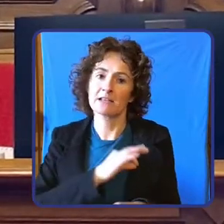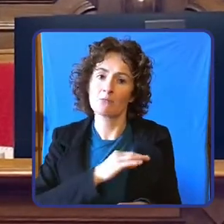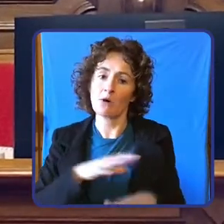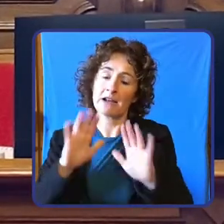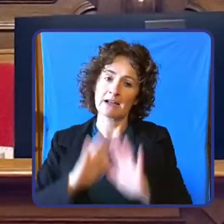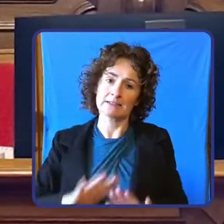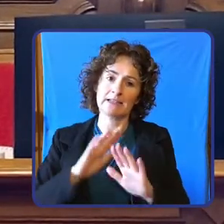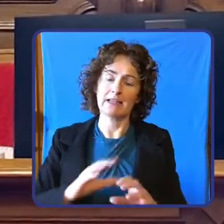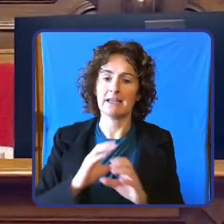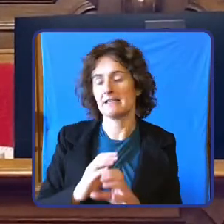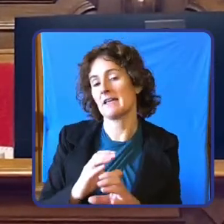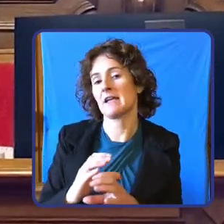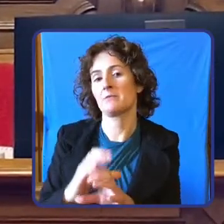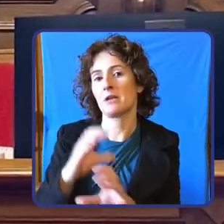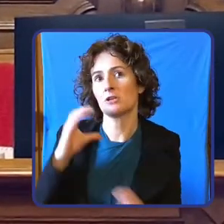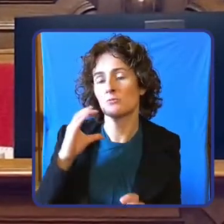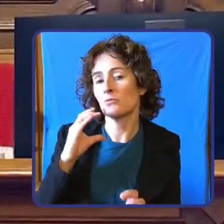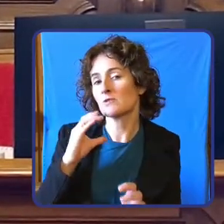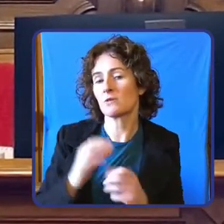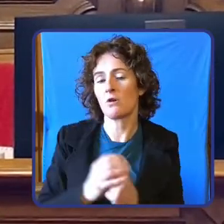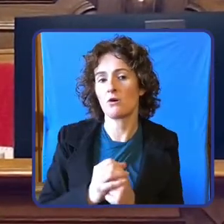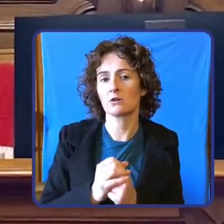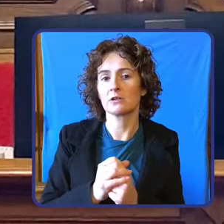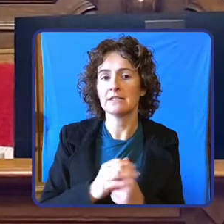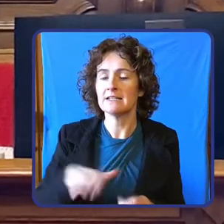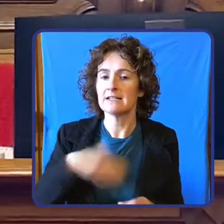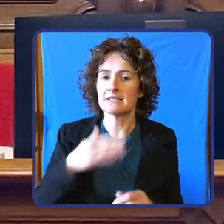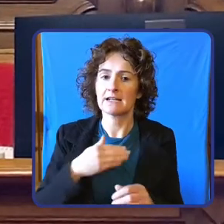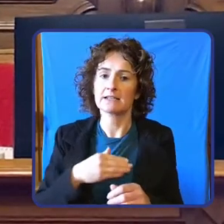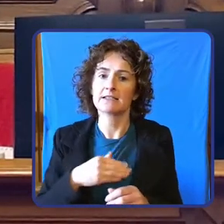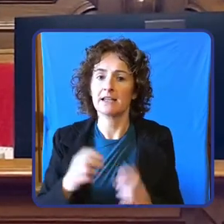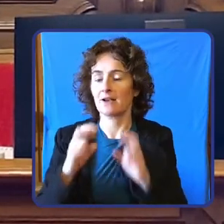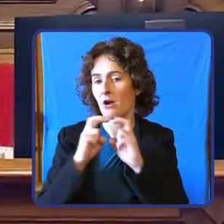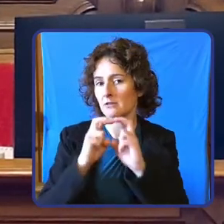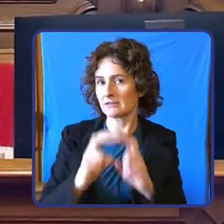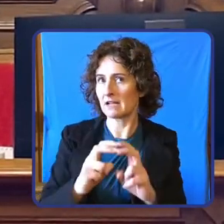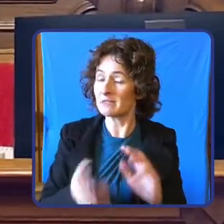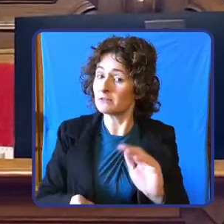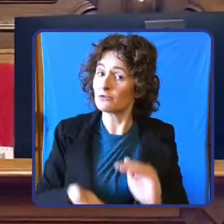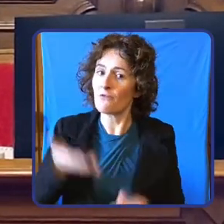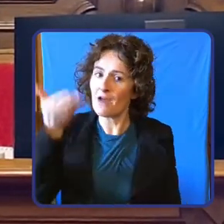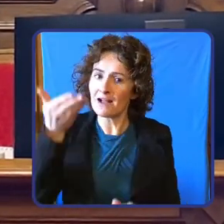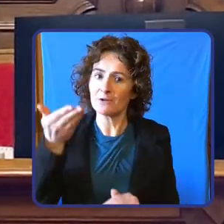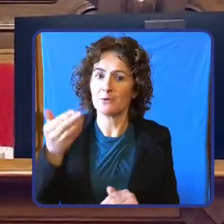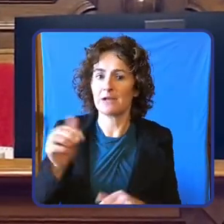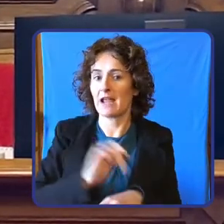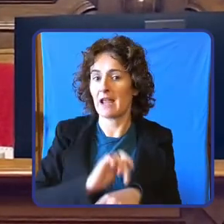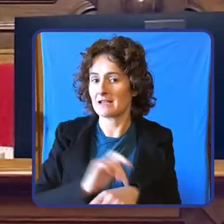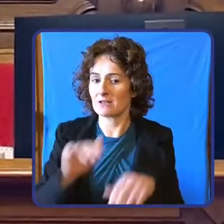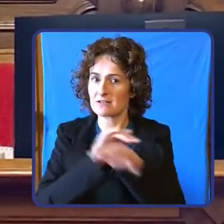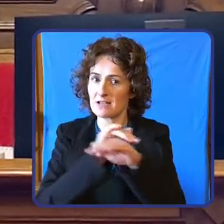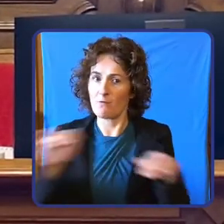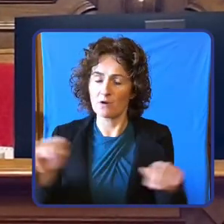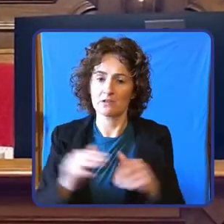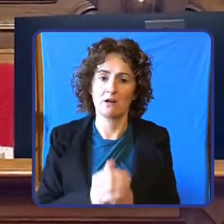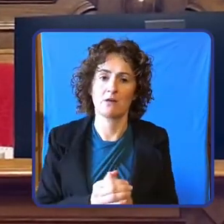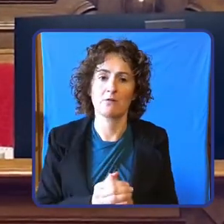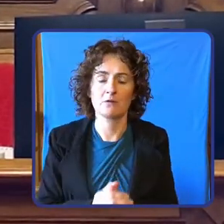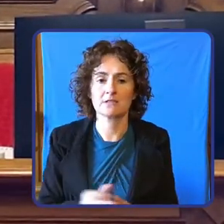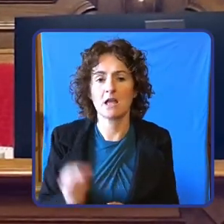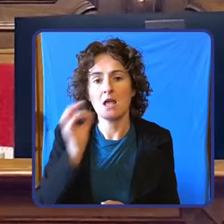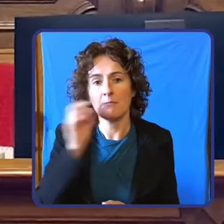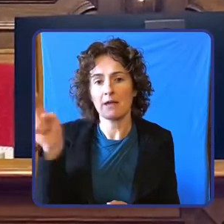járnak. Nagyon szeretnénk, hogyha a Tremtrén felnőne ehhez a feladathoz és ehhez a színvonalhoz. Benkő Zsolt, tessék!